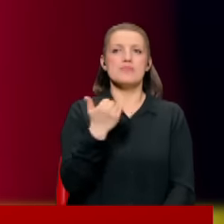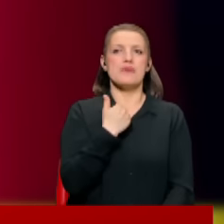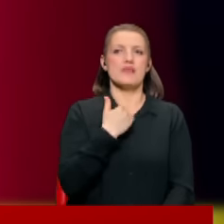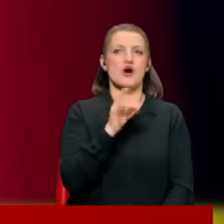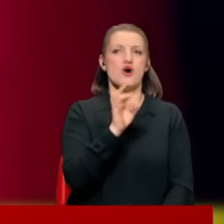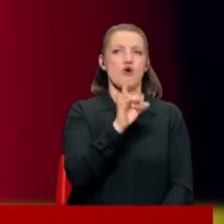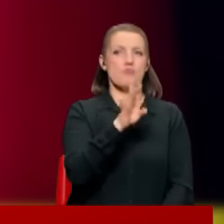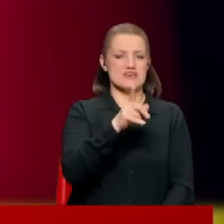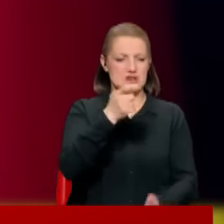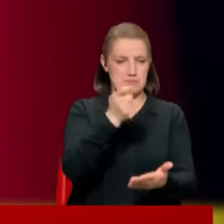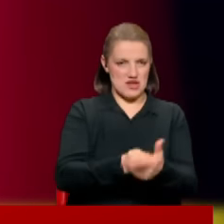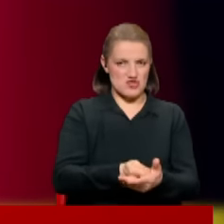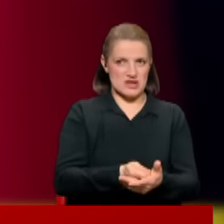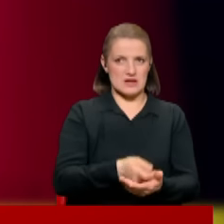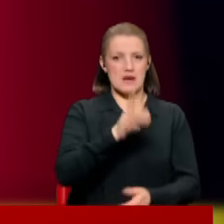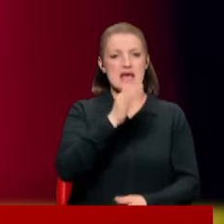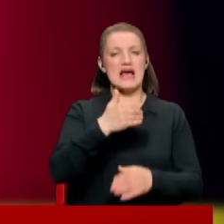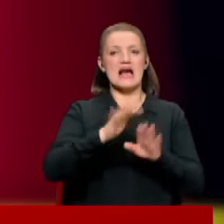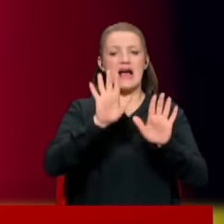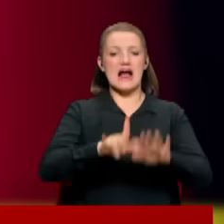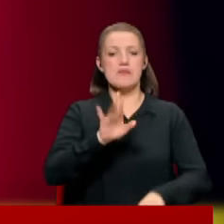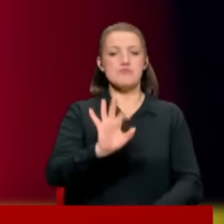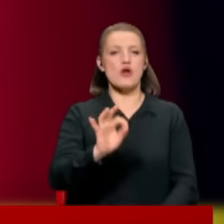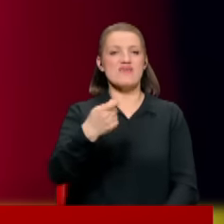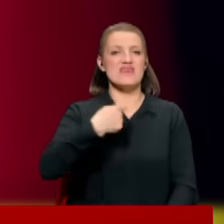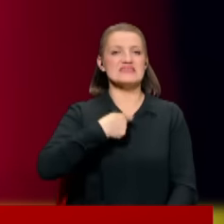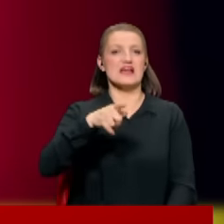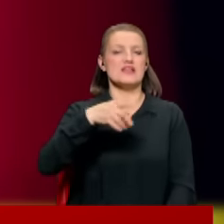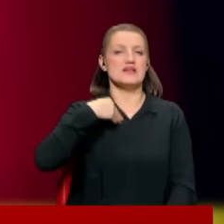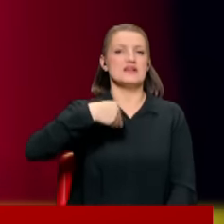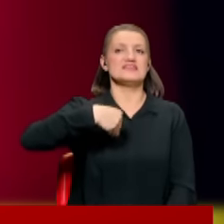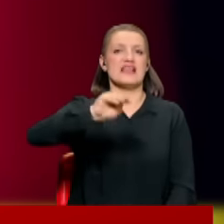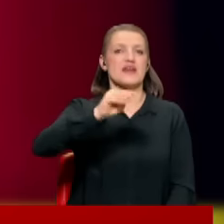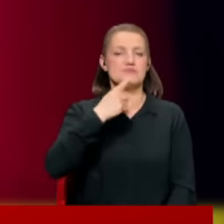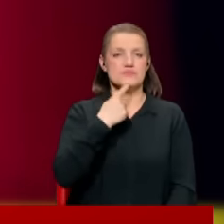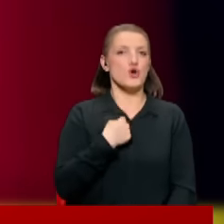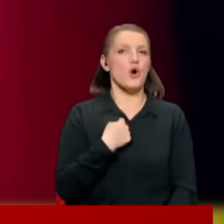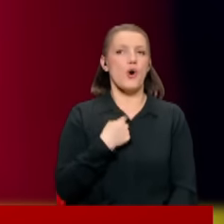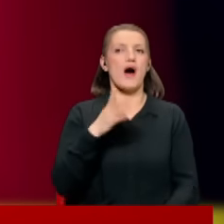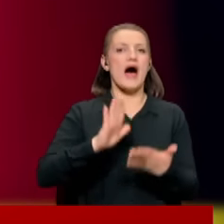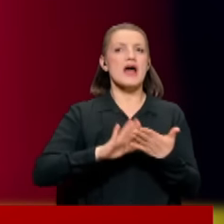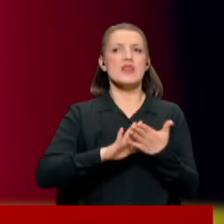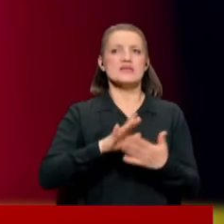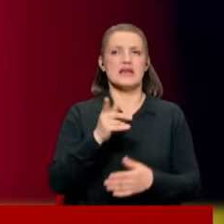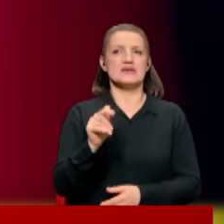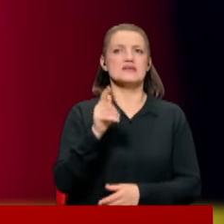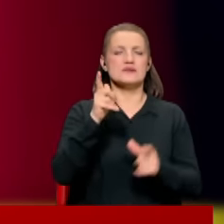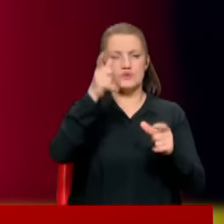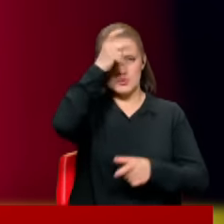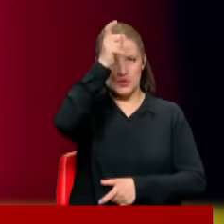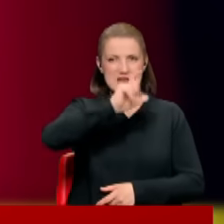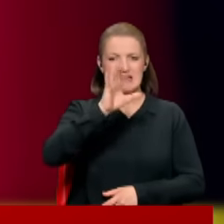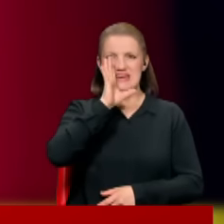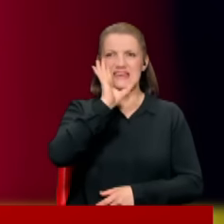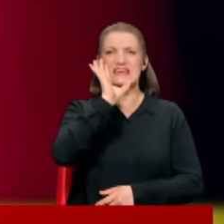15 işini peşin, gerisini böyle verir. Ben burayı satarım yoksa satmıyorum deyince arkadaşların yeri kaçırmamak için Türkiye'de